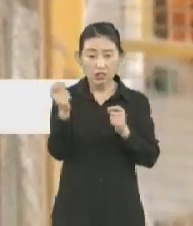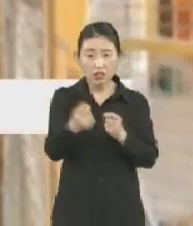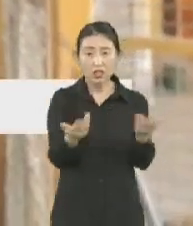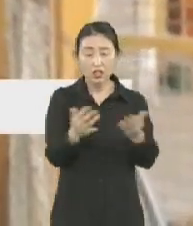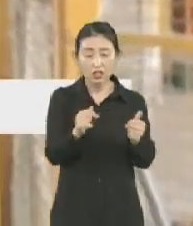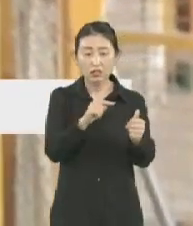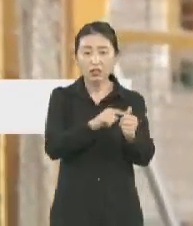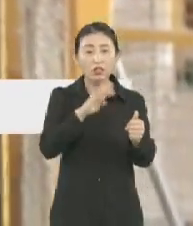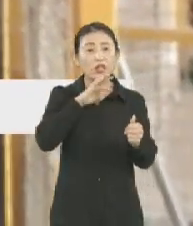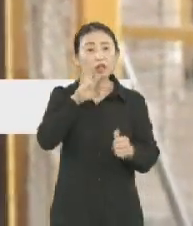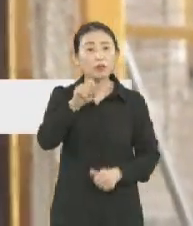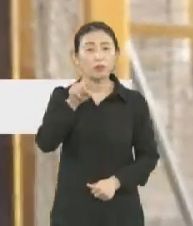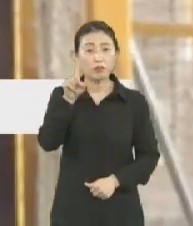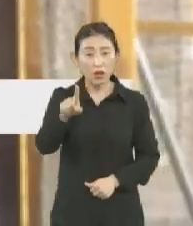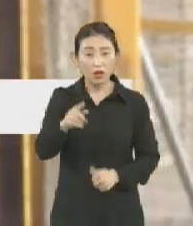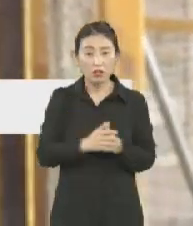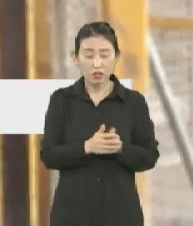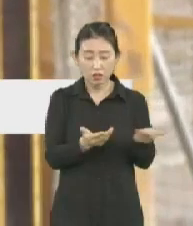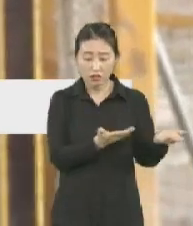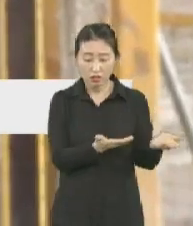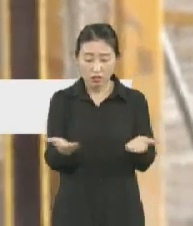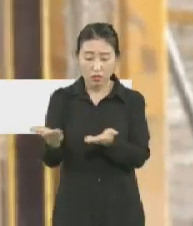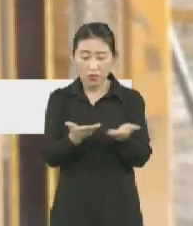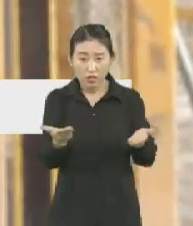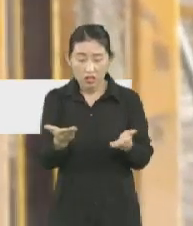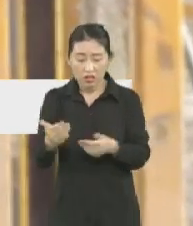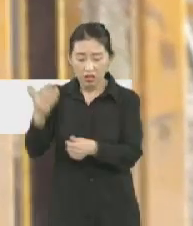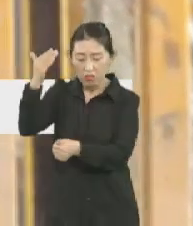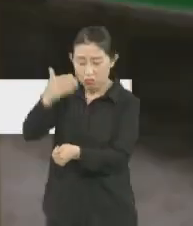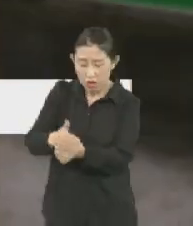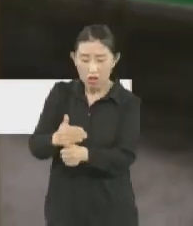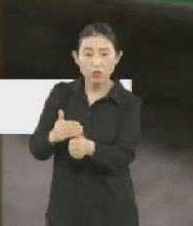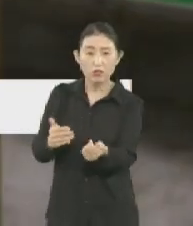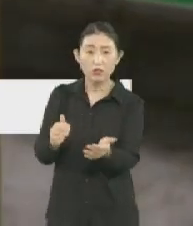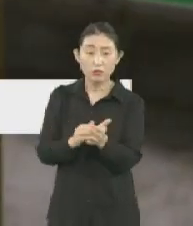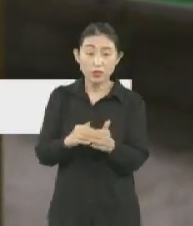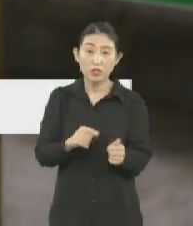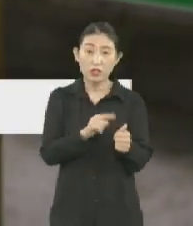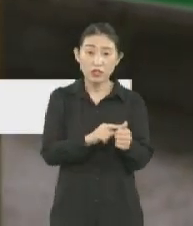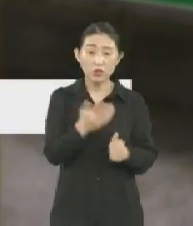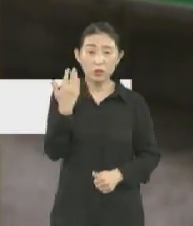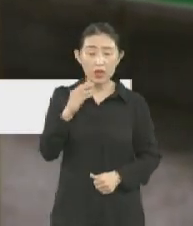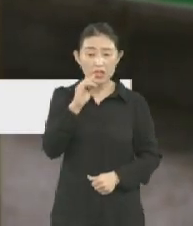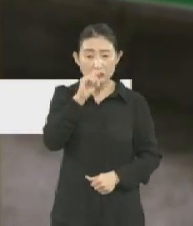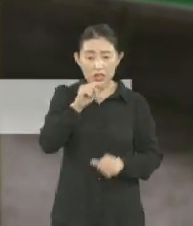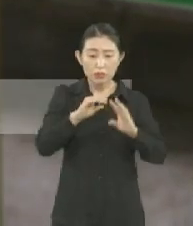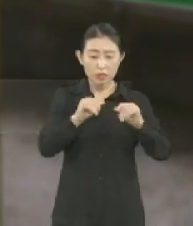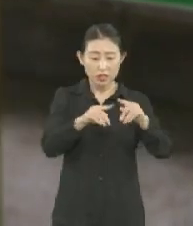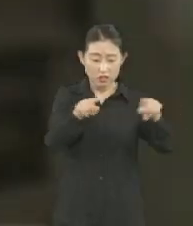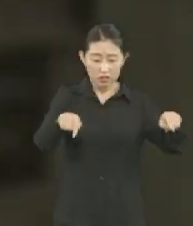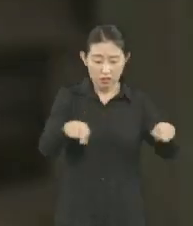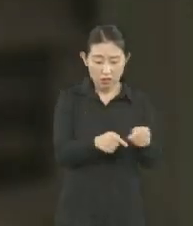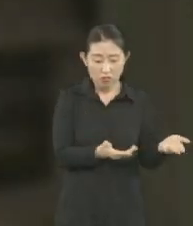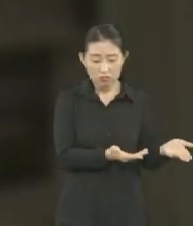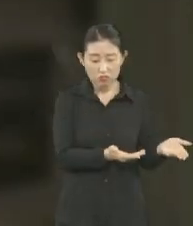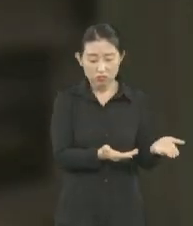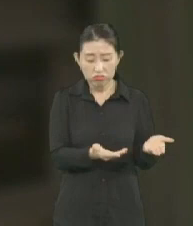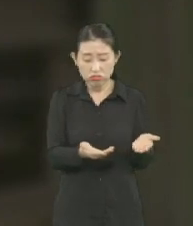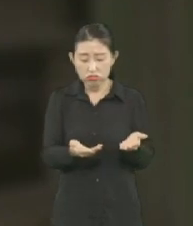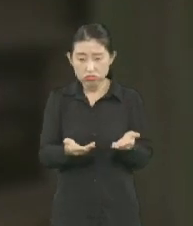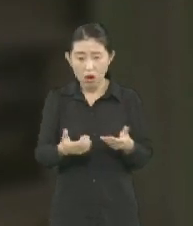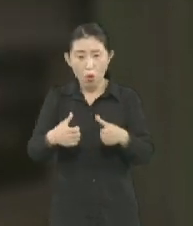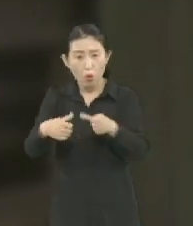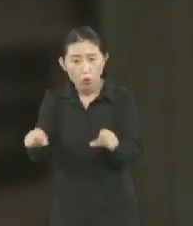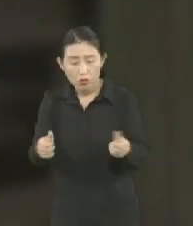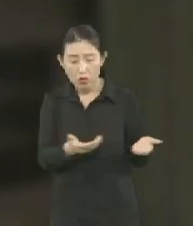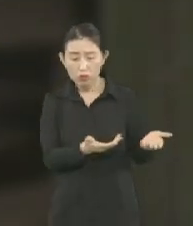근로자 41살 A씨가 컨베이어 벨트에 끼어 숨졌습니다. A씨는 시멘트를 운반하는 컨베이어 벨트가 오작동을